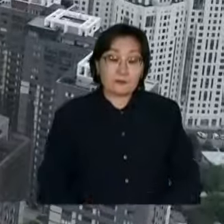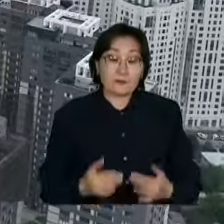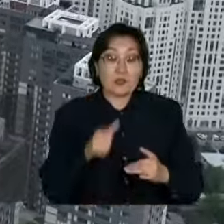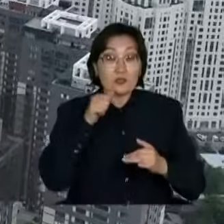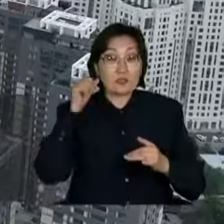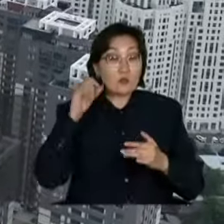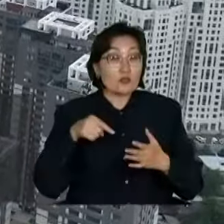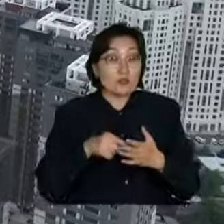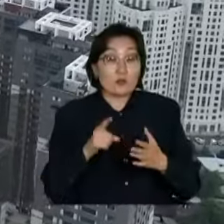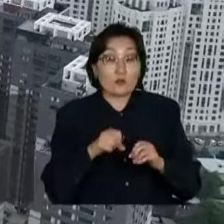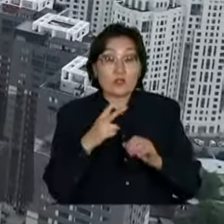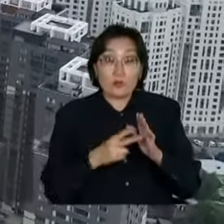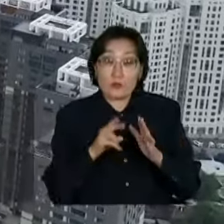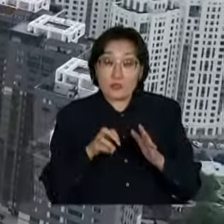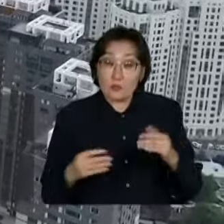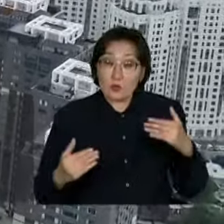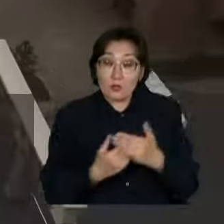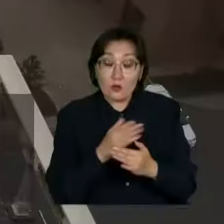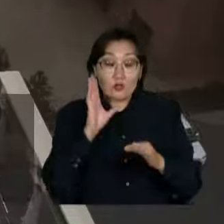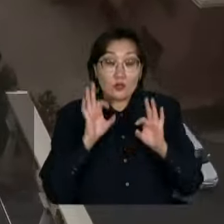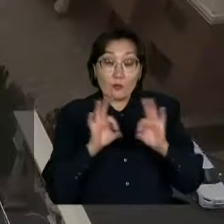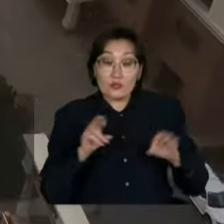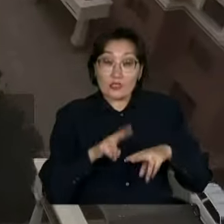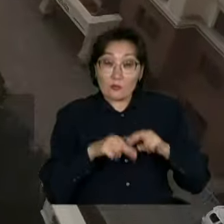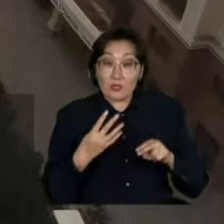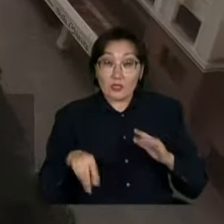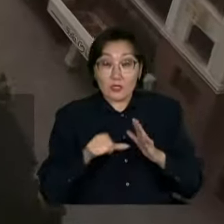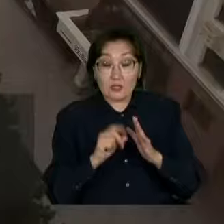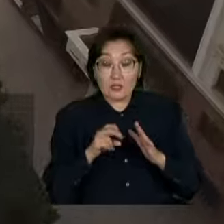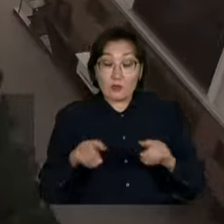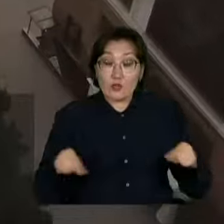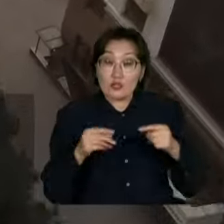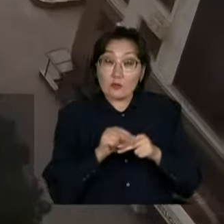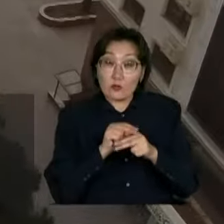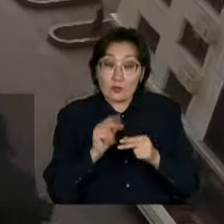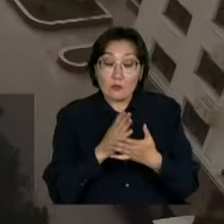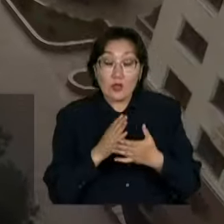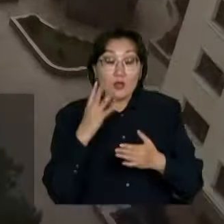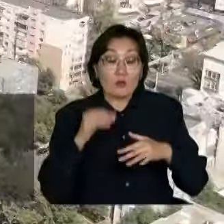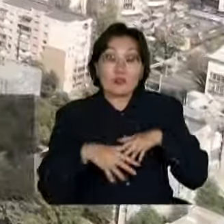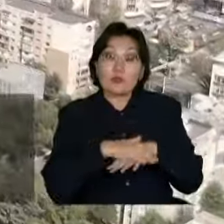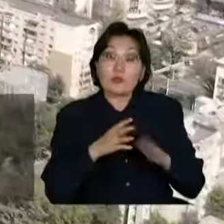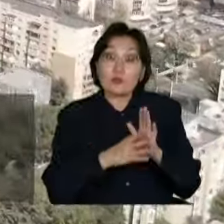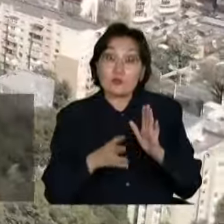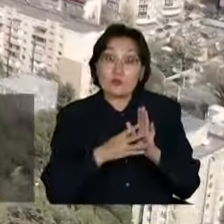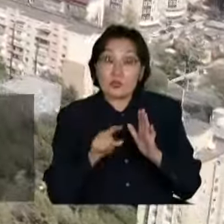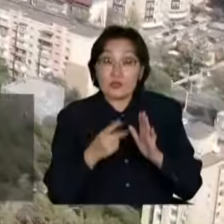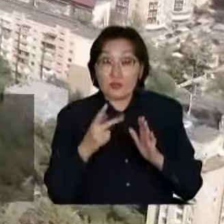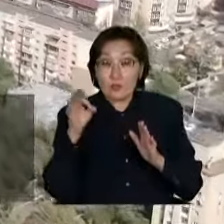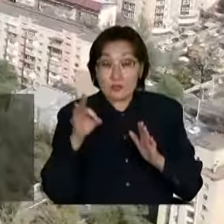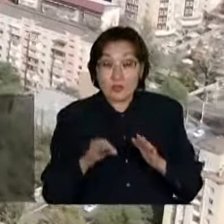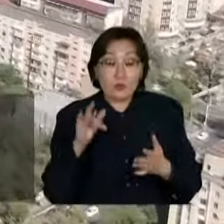Былтыр мегаполисте 117 шақырым жаңа су құбыры жүргізіліп, 46 шақырымы жаңғыртылды. Бұл Алматы тұрғындарының